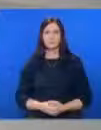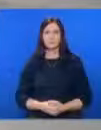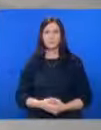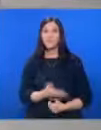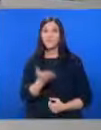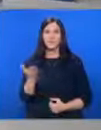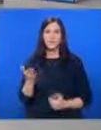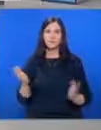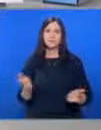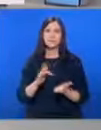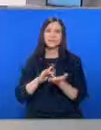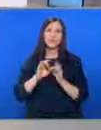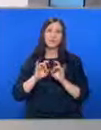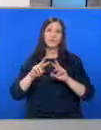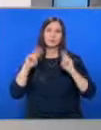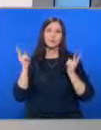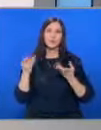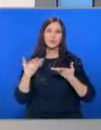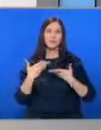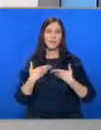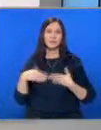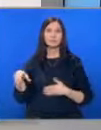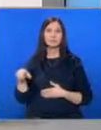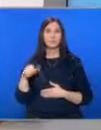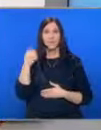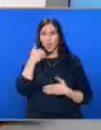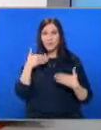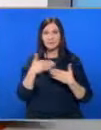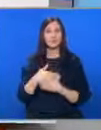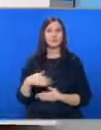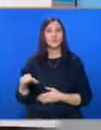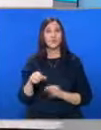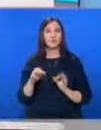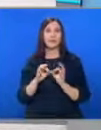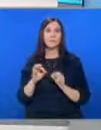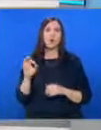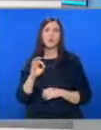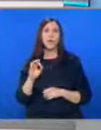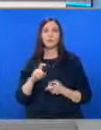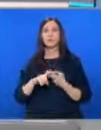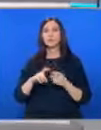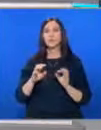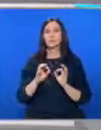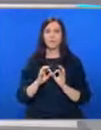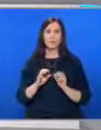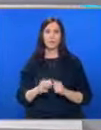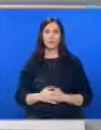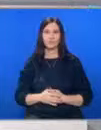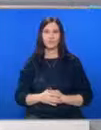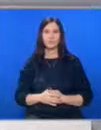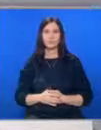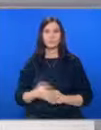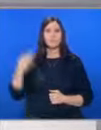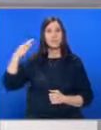Вие сте с централните новини по света и у нас. Добър вечер, аз съм Филипа Огнянова. На 28 март, четвъртък, здравейте, аз съм Костадин